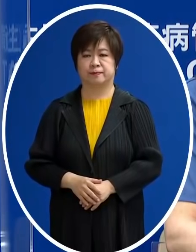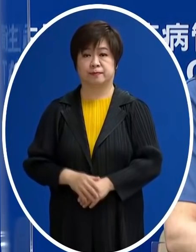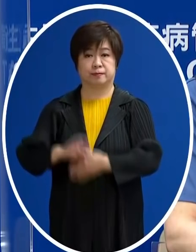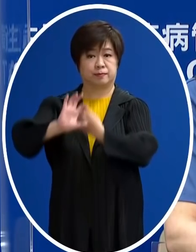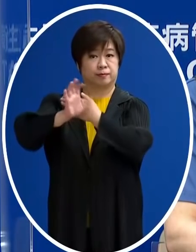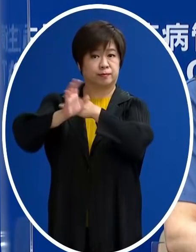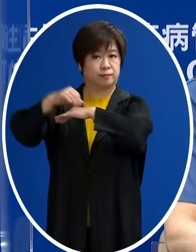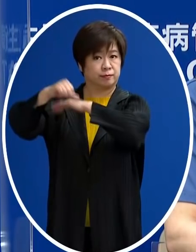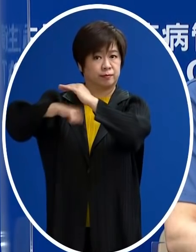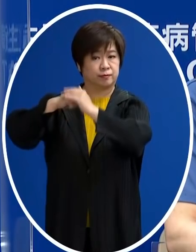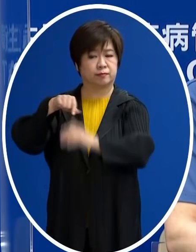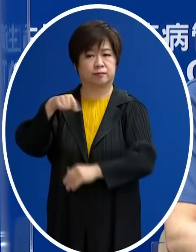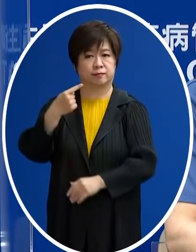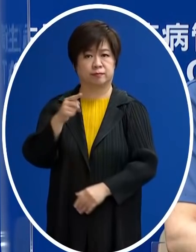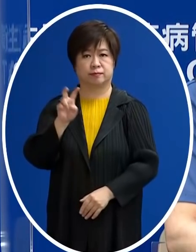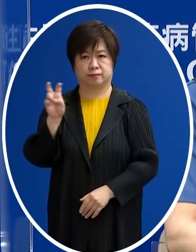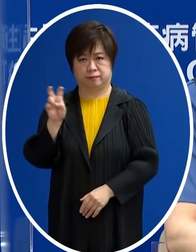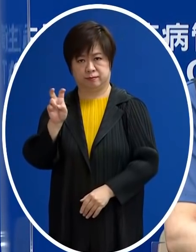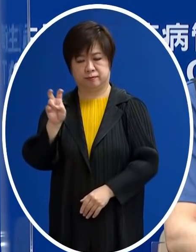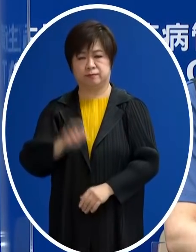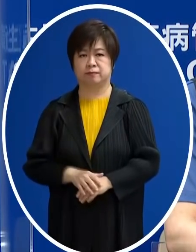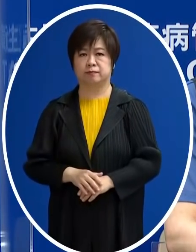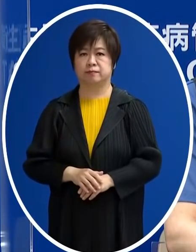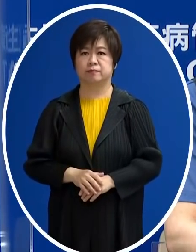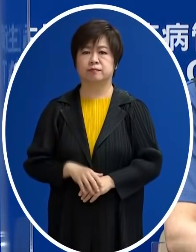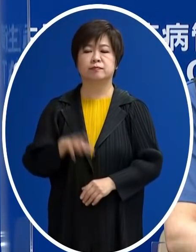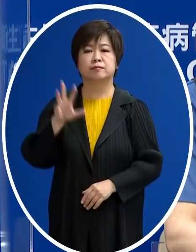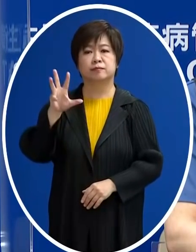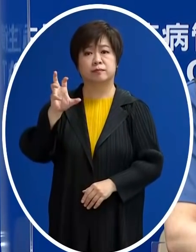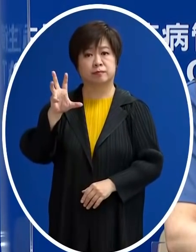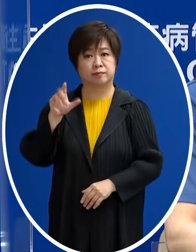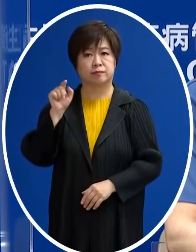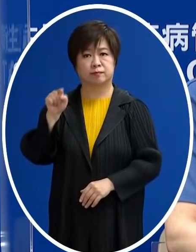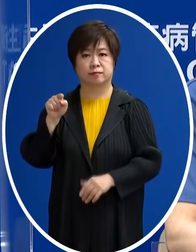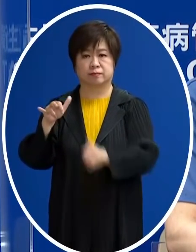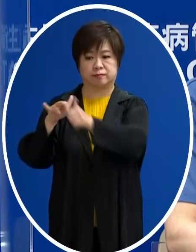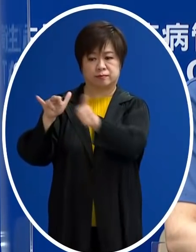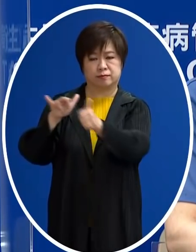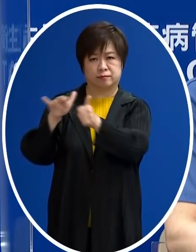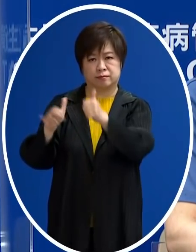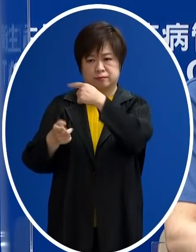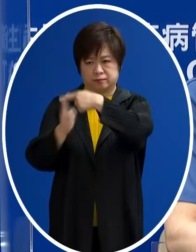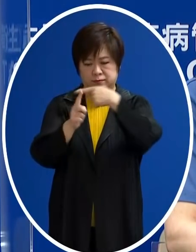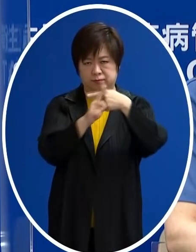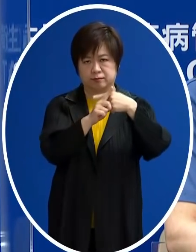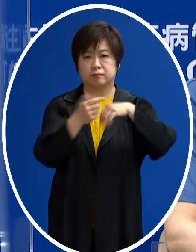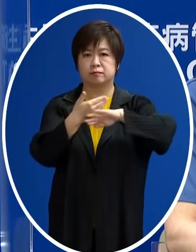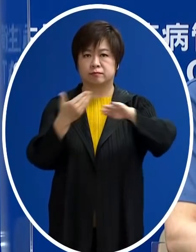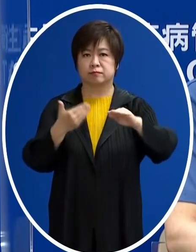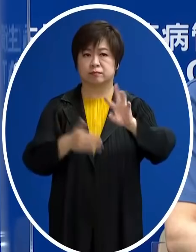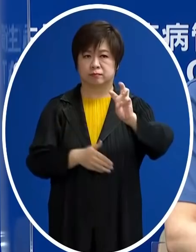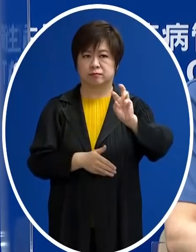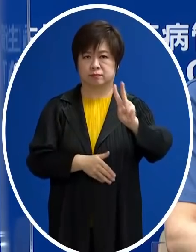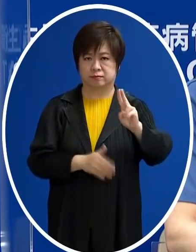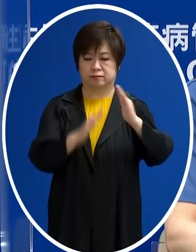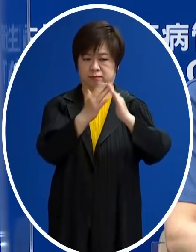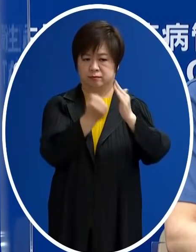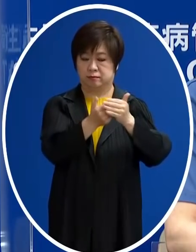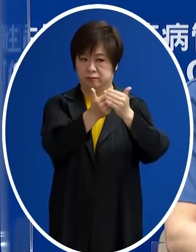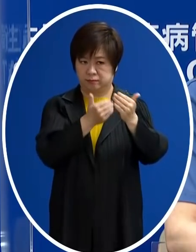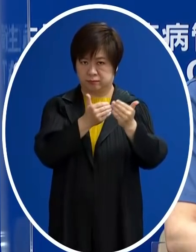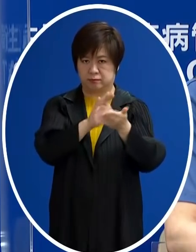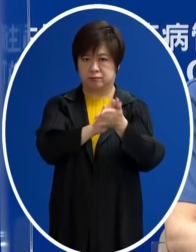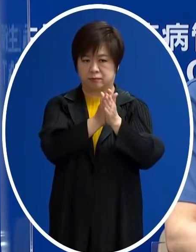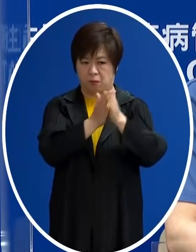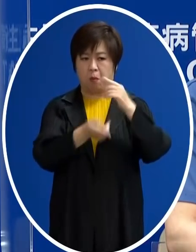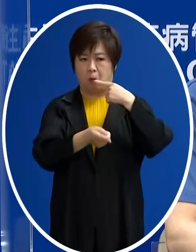境外移入的案例有120例，88例哈是落地裁剪，那32例哈是在居家检疫时间